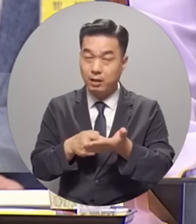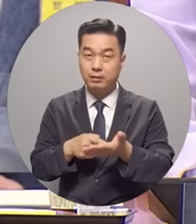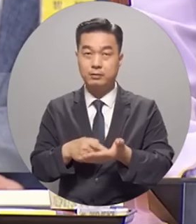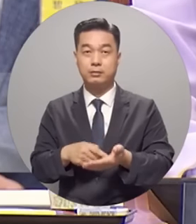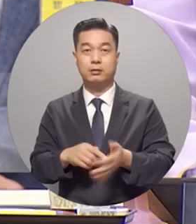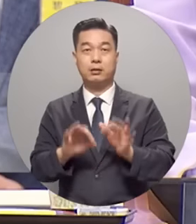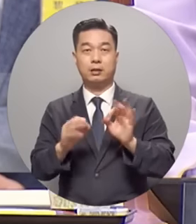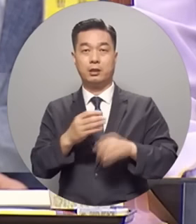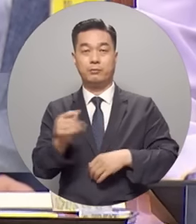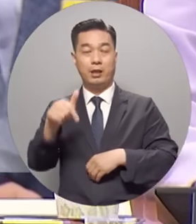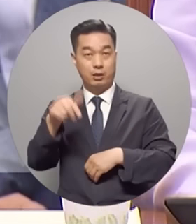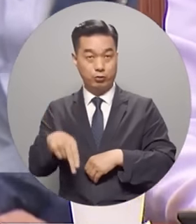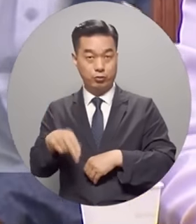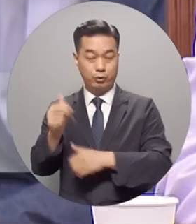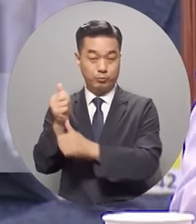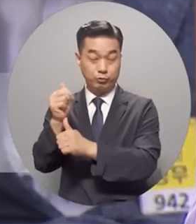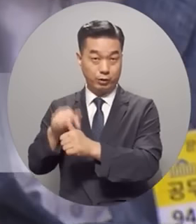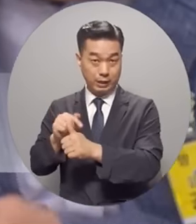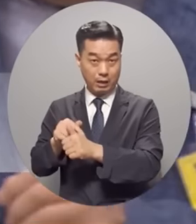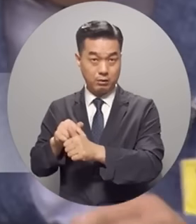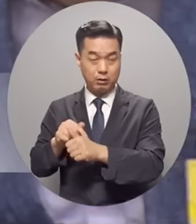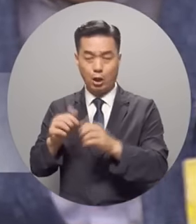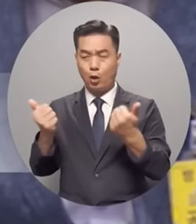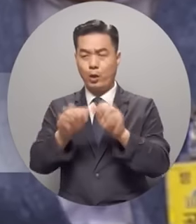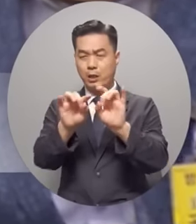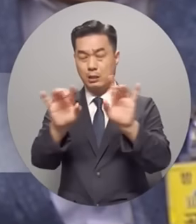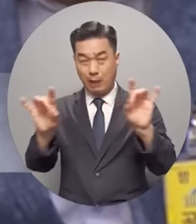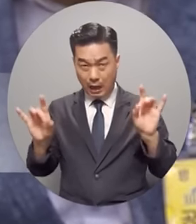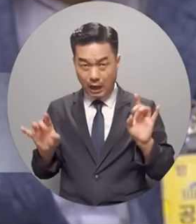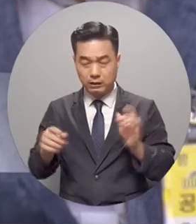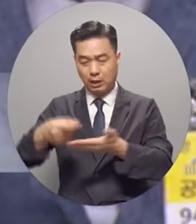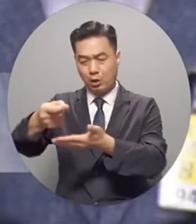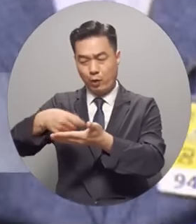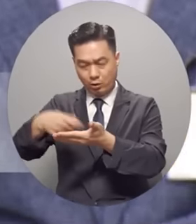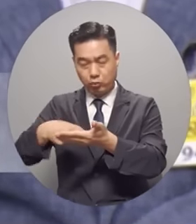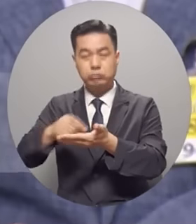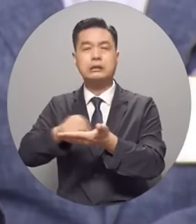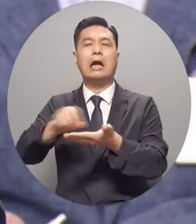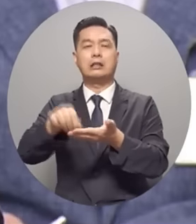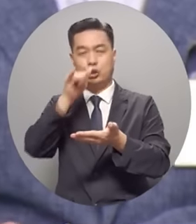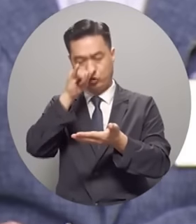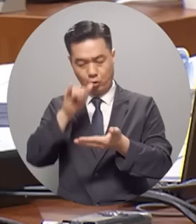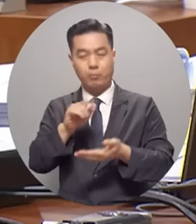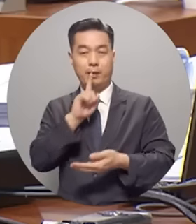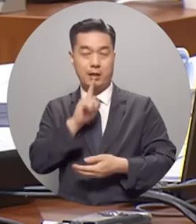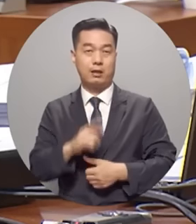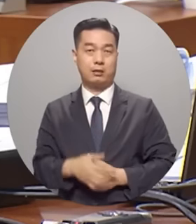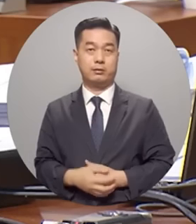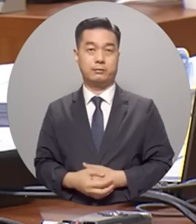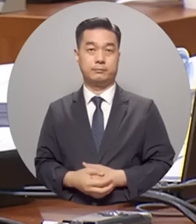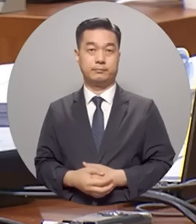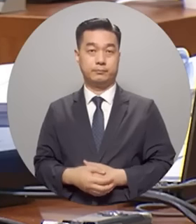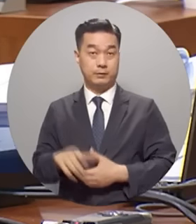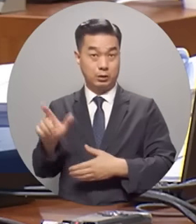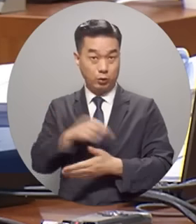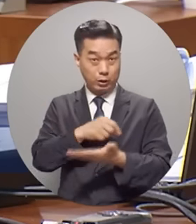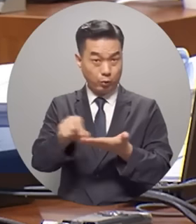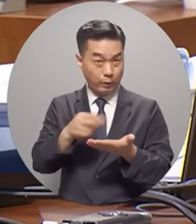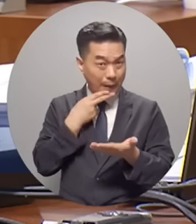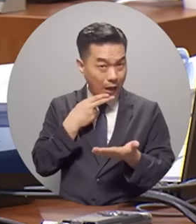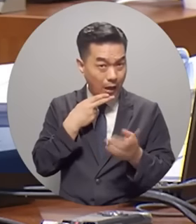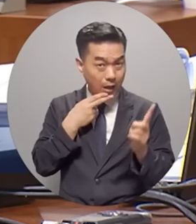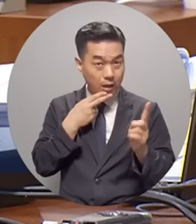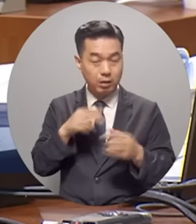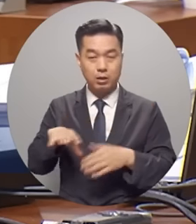김태규 부위원장은 어느 회의나 속기록과 회의록은 당연히 작성한다며 부인했습니다. 속기록이 없는 겁니다. 초안은